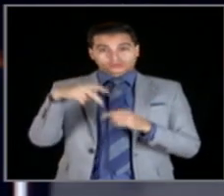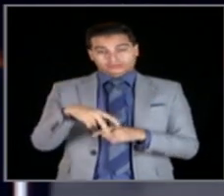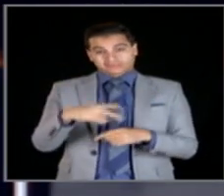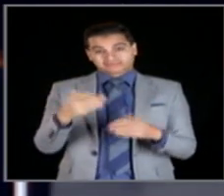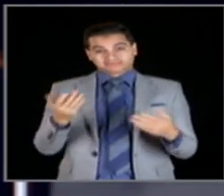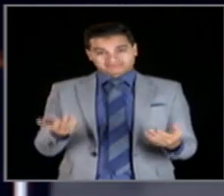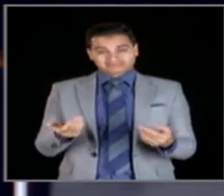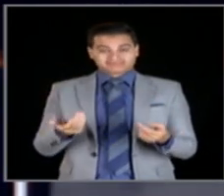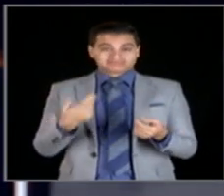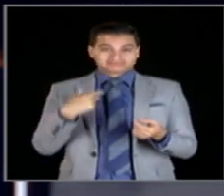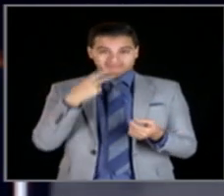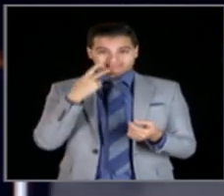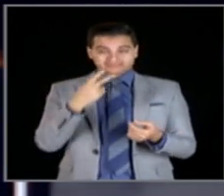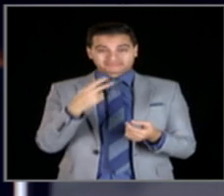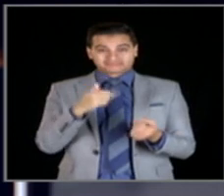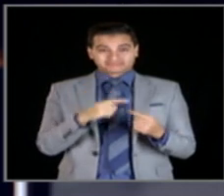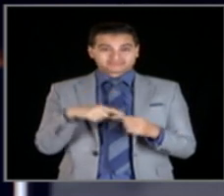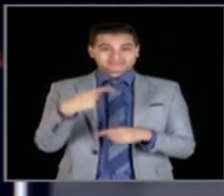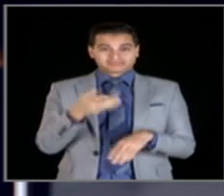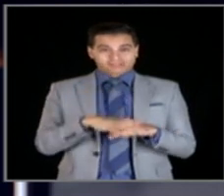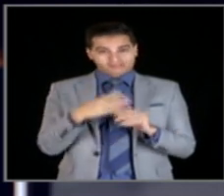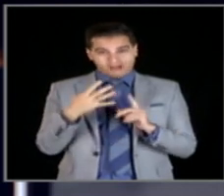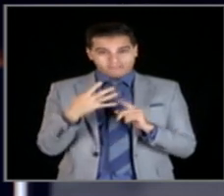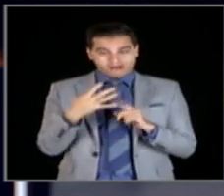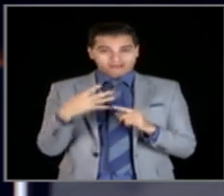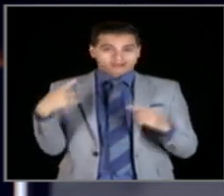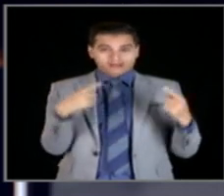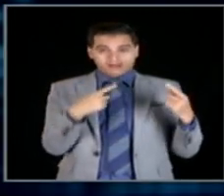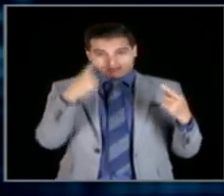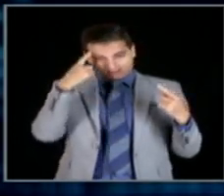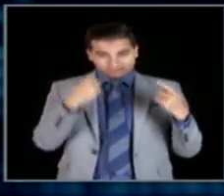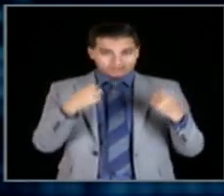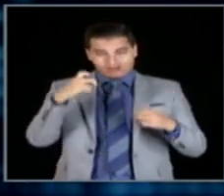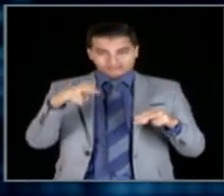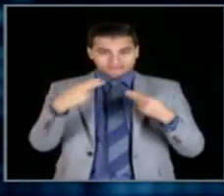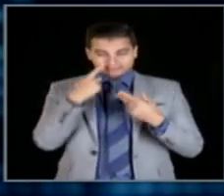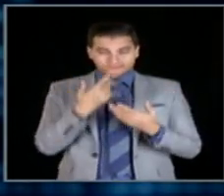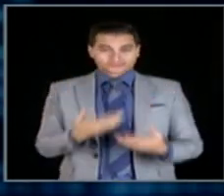لدور الثمانية. ودلوقتي مع الفقرة الرابعة، فقرة تحت الضغط.